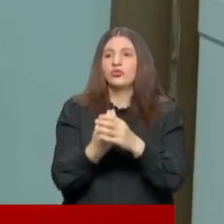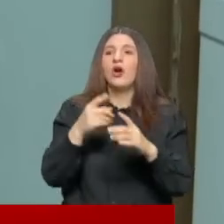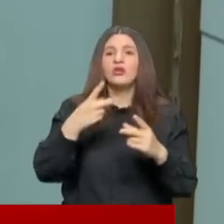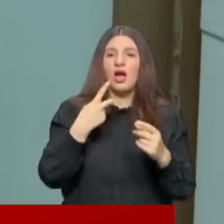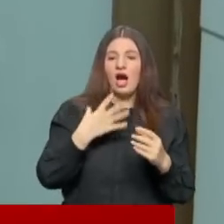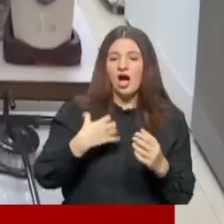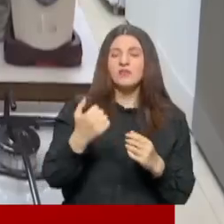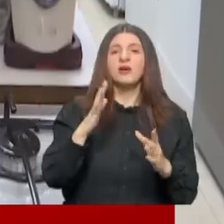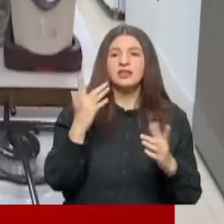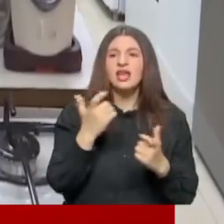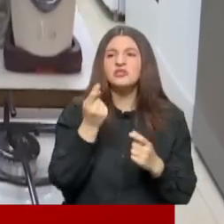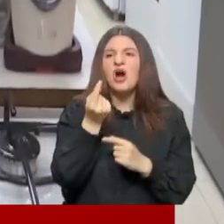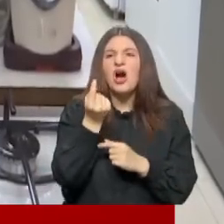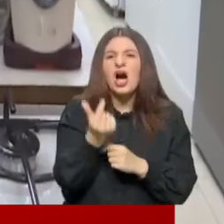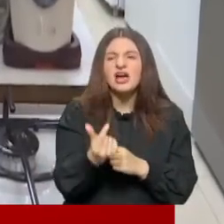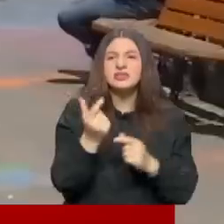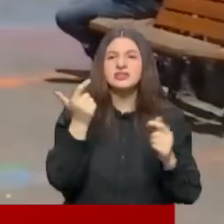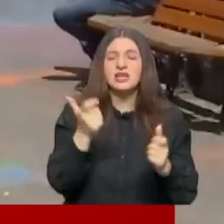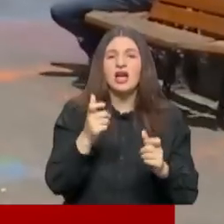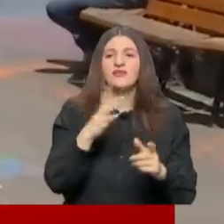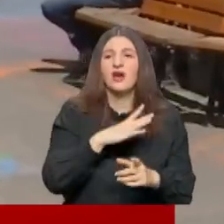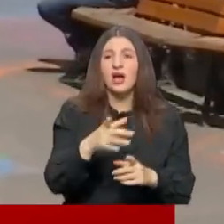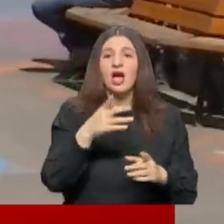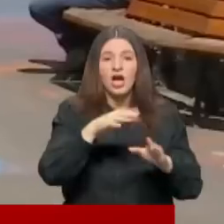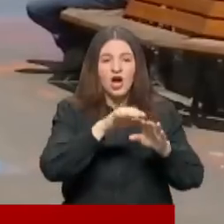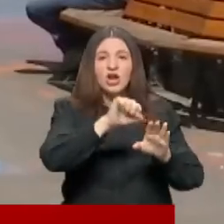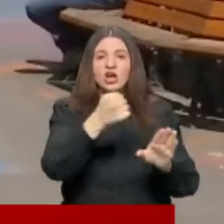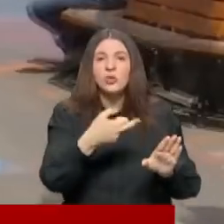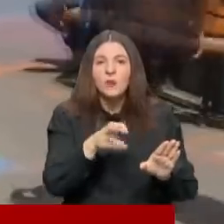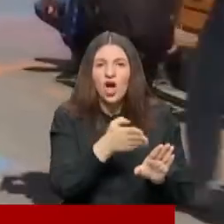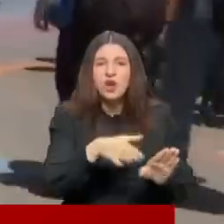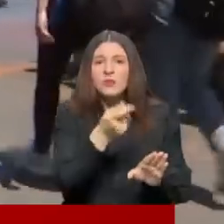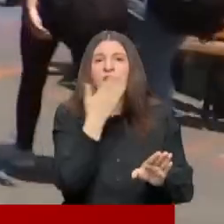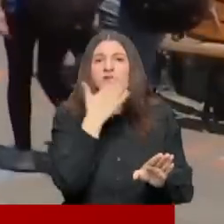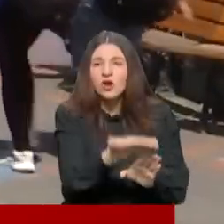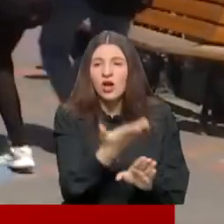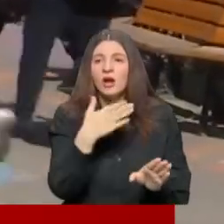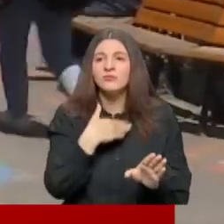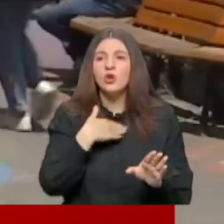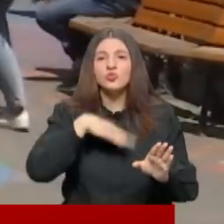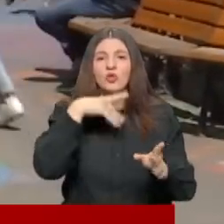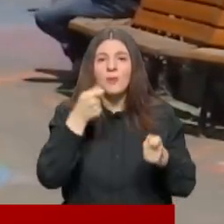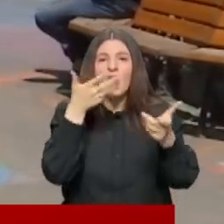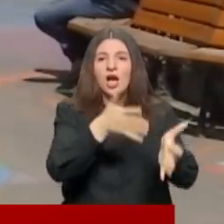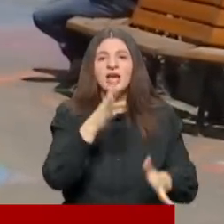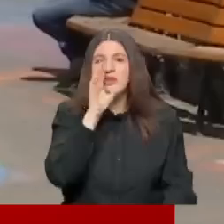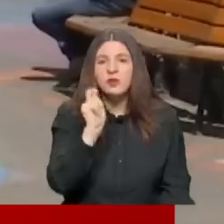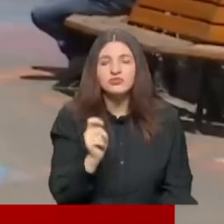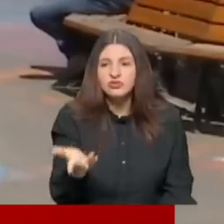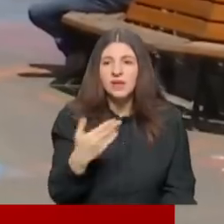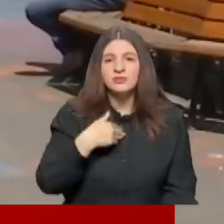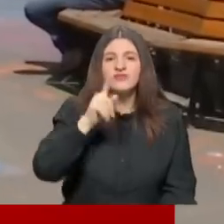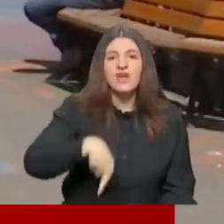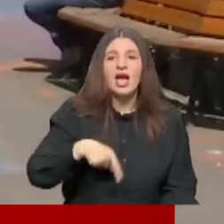tahsil edilmediği neredeyse çok fazla dalan kalmadı. Kasa boş, bomboş kasa. Biz yük dolduruyoruz, kim dolduracak?